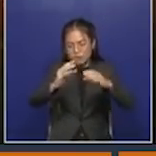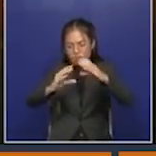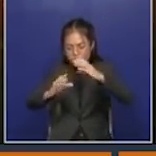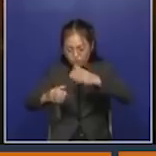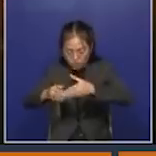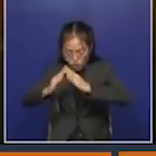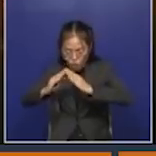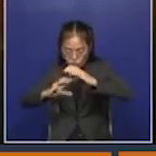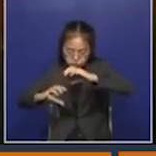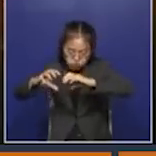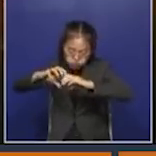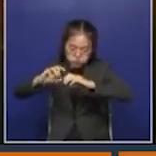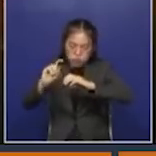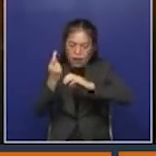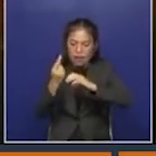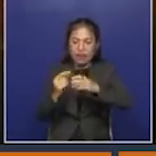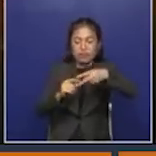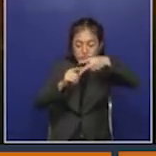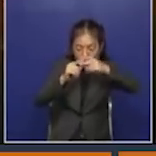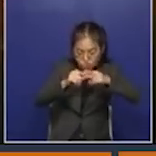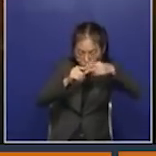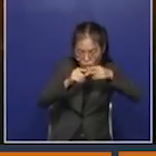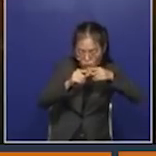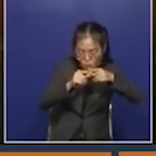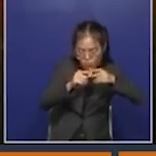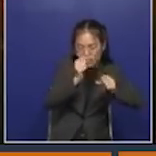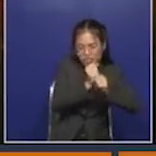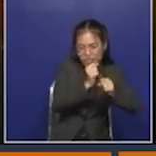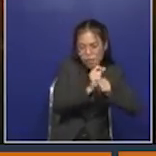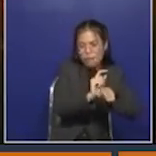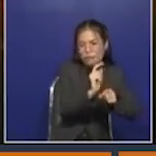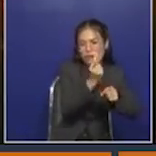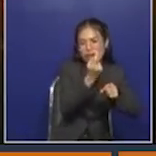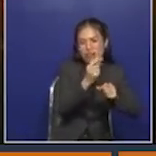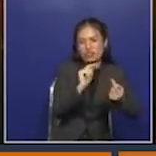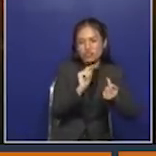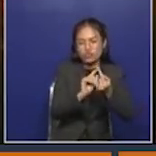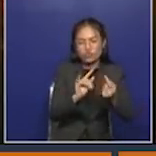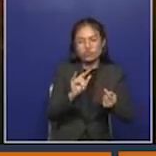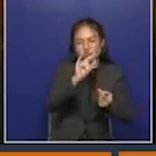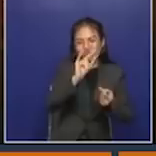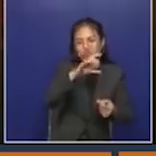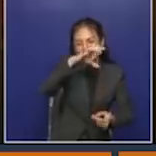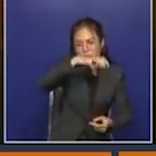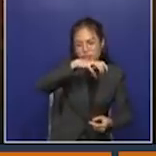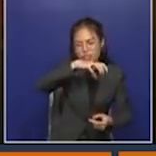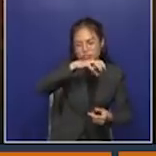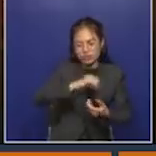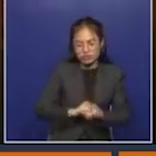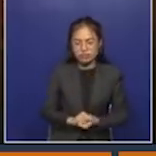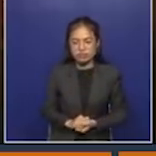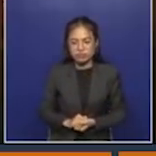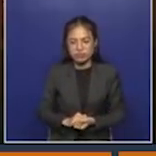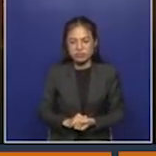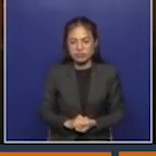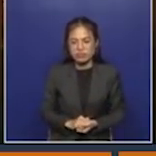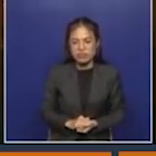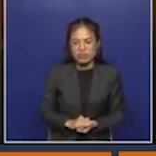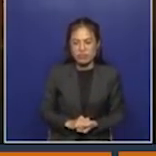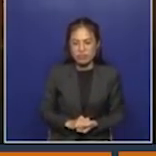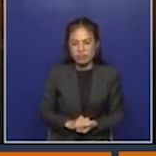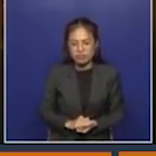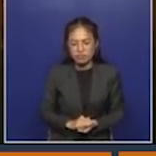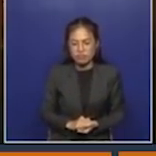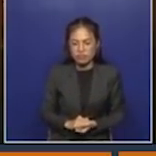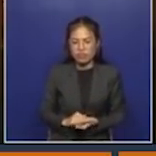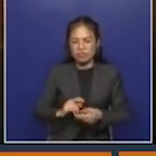ใหม่และปรับปรุงขยายcapacityของสนามบินโน้ทมีแต่